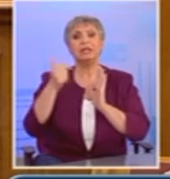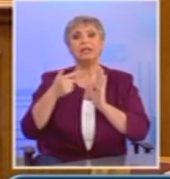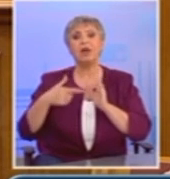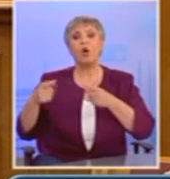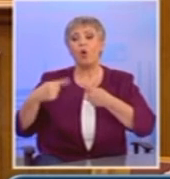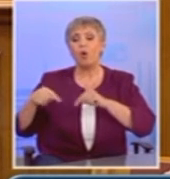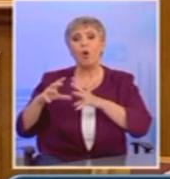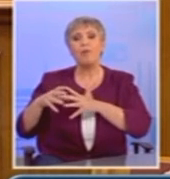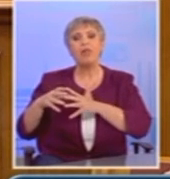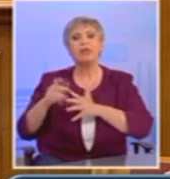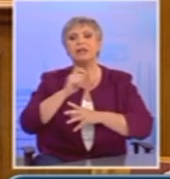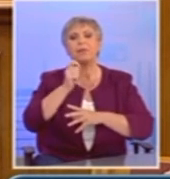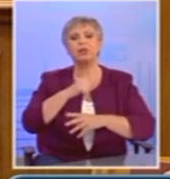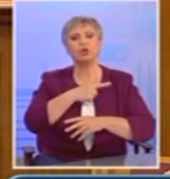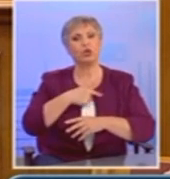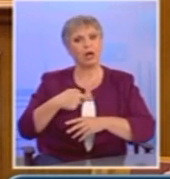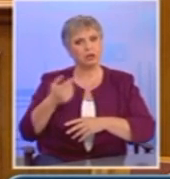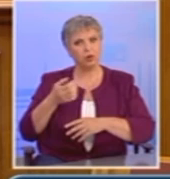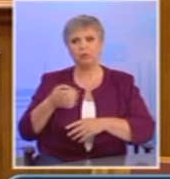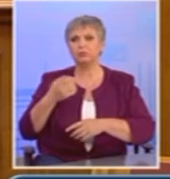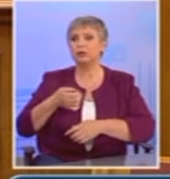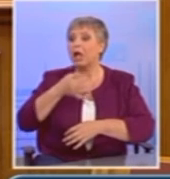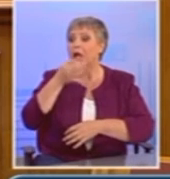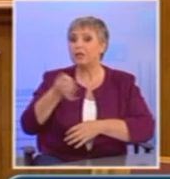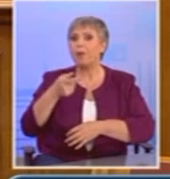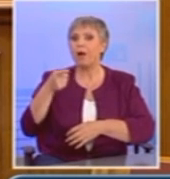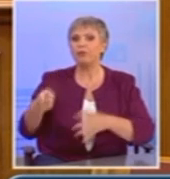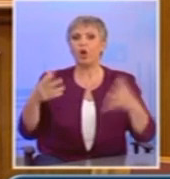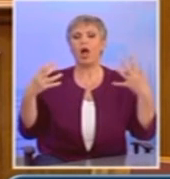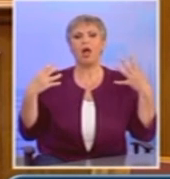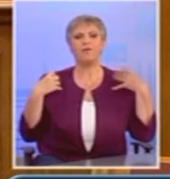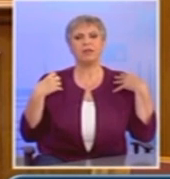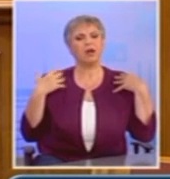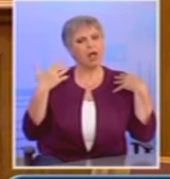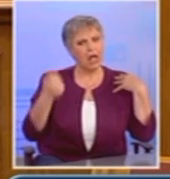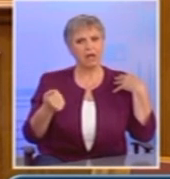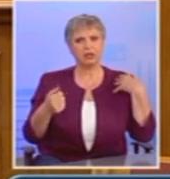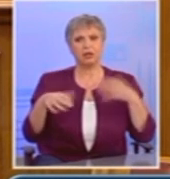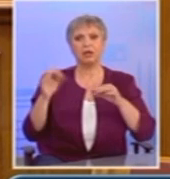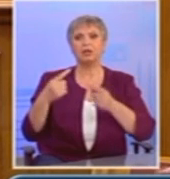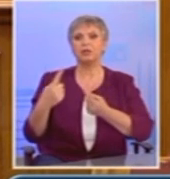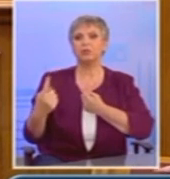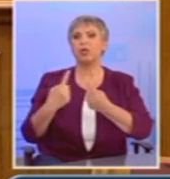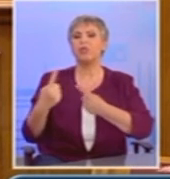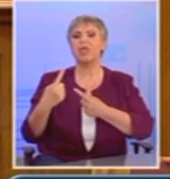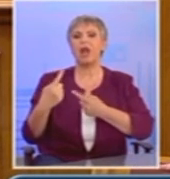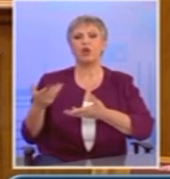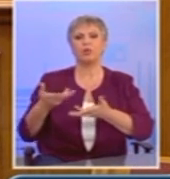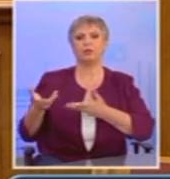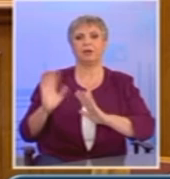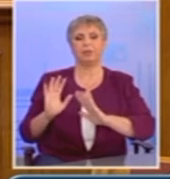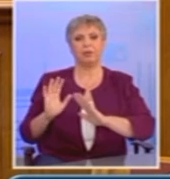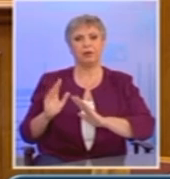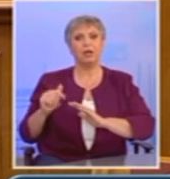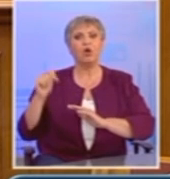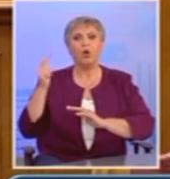των Πολιτικών Αρχηγών για να διαπραγματευτεί. Παρόλα αυτά, χρειάστηκε και η σημερινή συνεδρίαση του